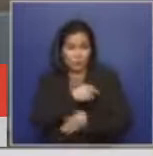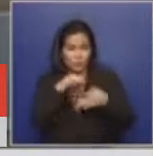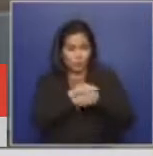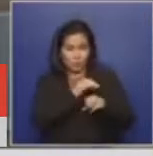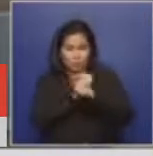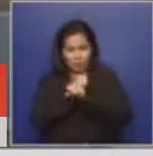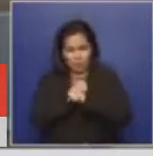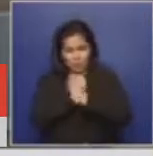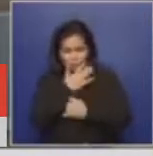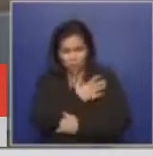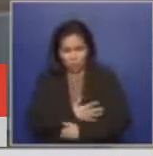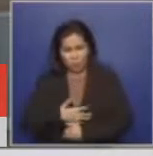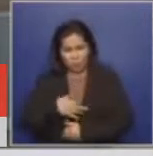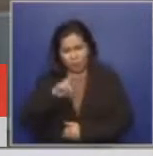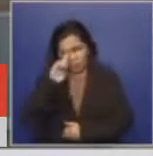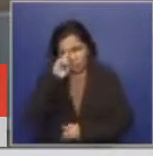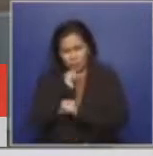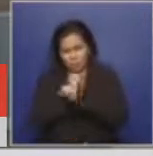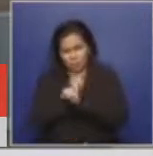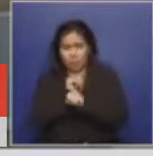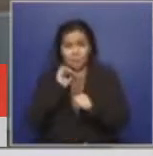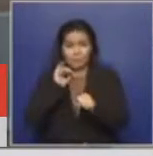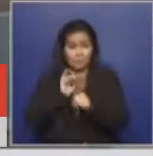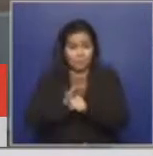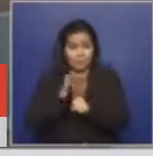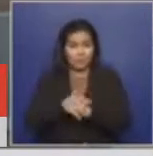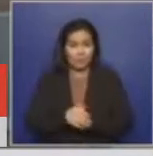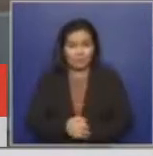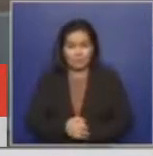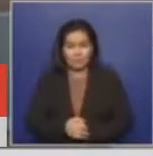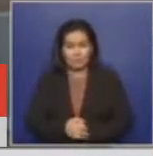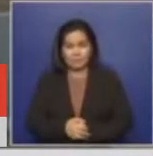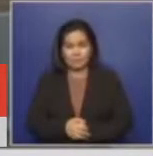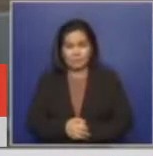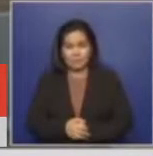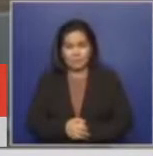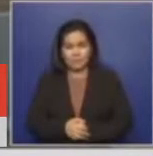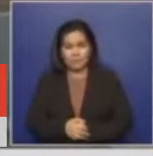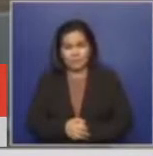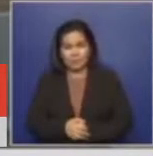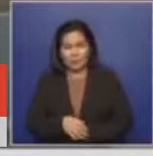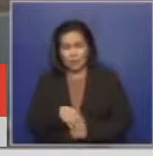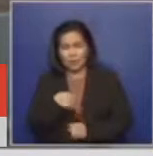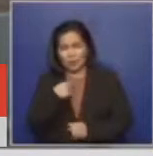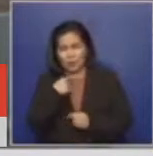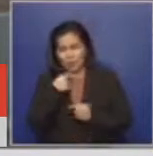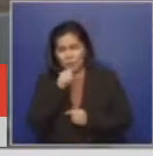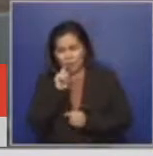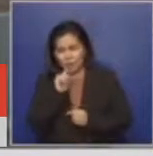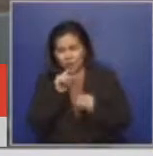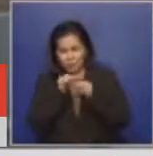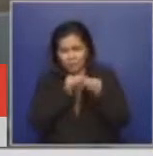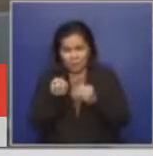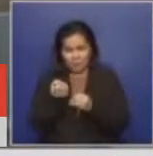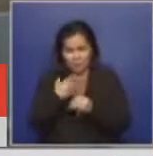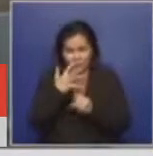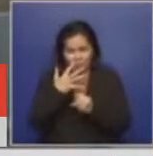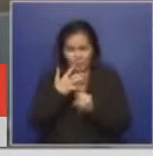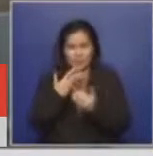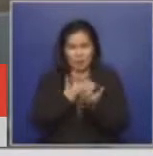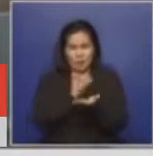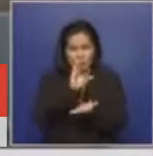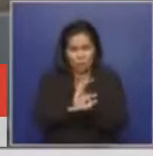อไม่ได้บอกว่างบปีนี้จะทำให้การส่งเสริมสุขภาพได้อย่างไรนะครับ 3. ความ